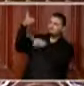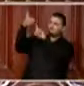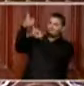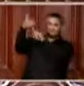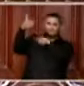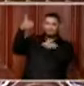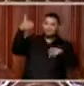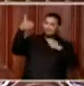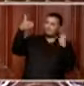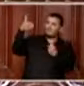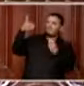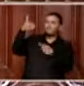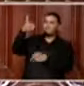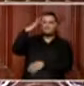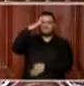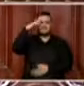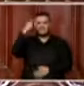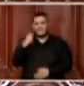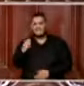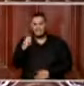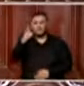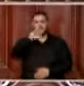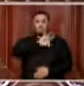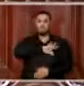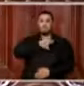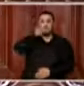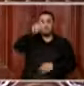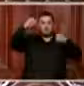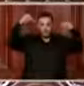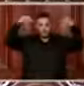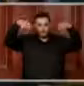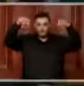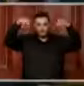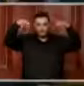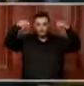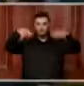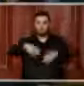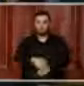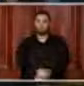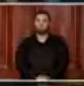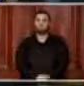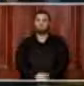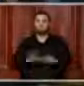مليك مقتدر. والسلام عليكم ورحمة الله وبركاته.